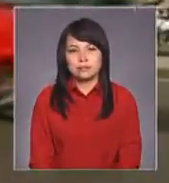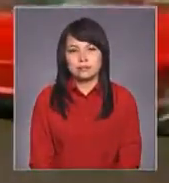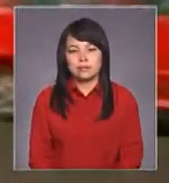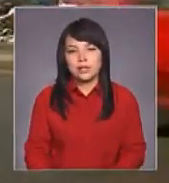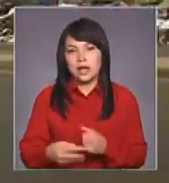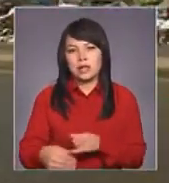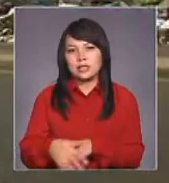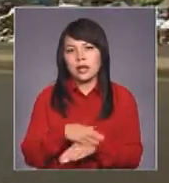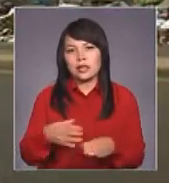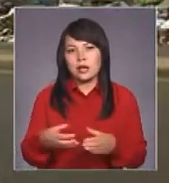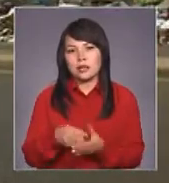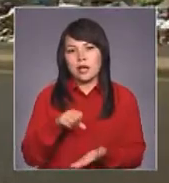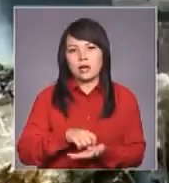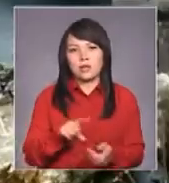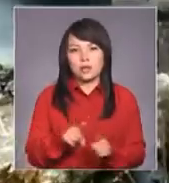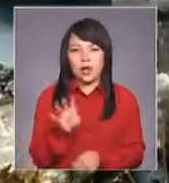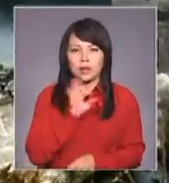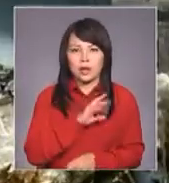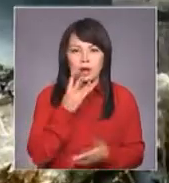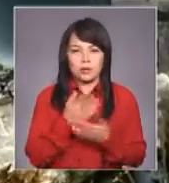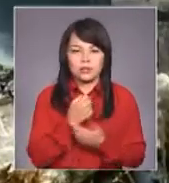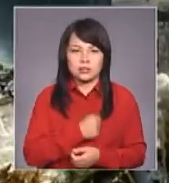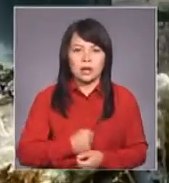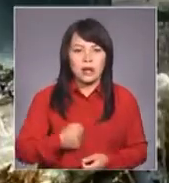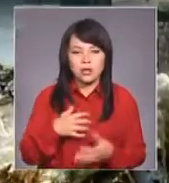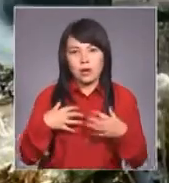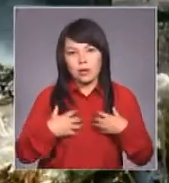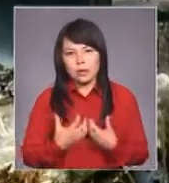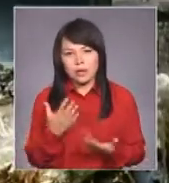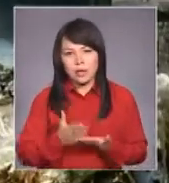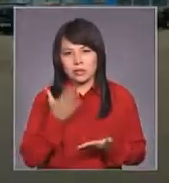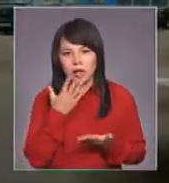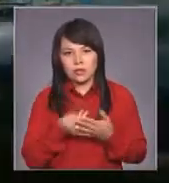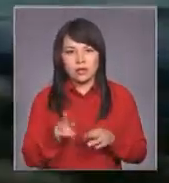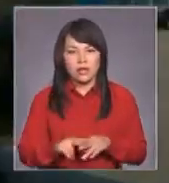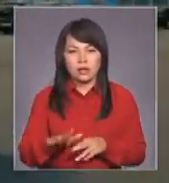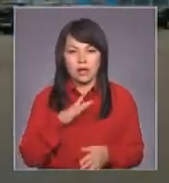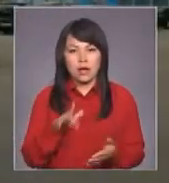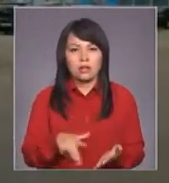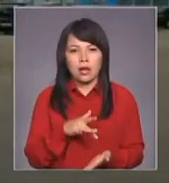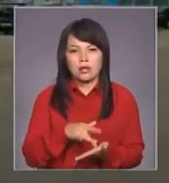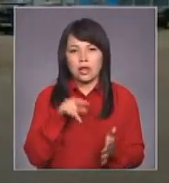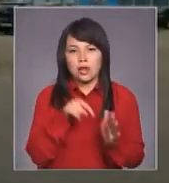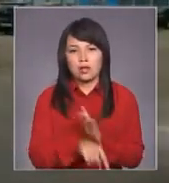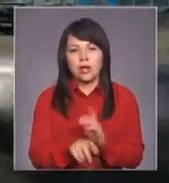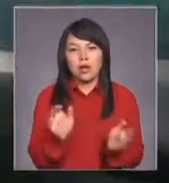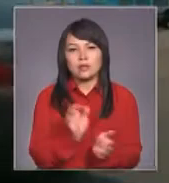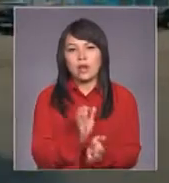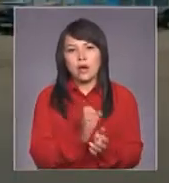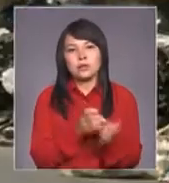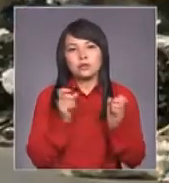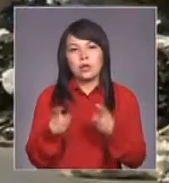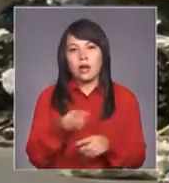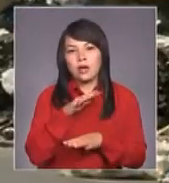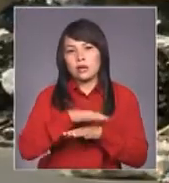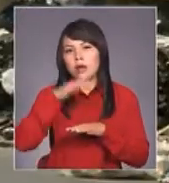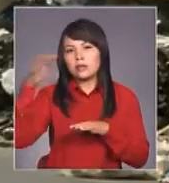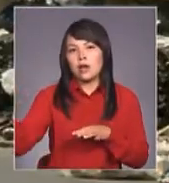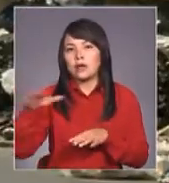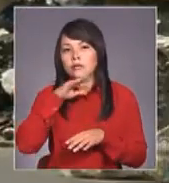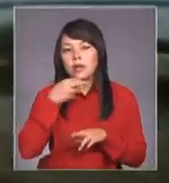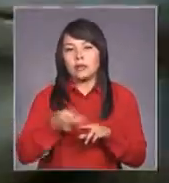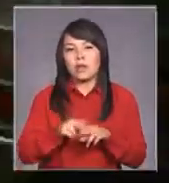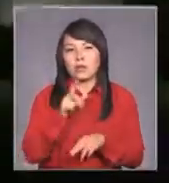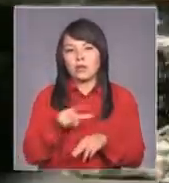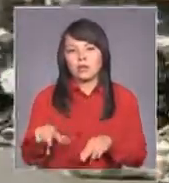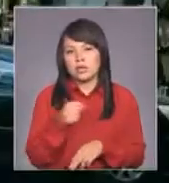Жергілікті халықтың қауқарсыз үкіметке өкпесі қара қазандай. Бейрут билігінің қала ішінде шашылған қоқысты шығаруға шамасы жетпей отыр. Тұрғындардың шыдамы